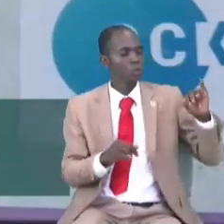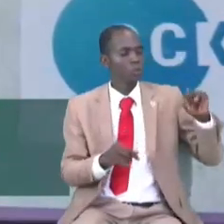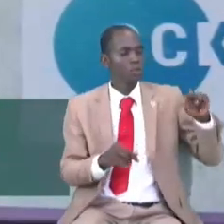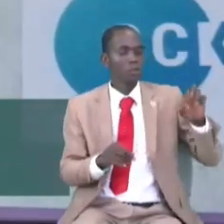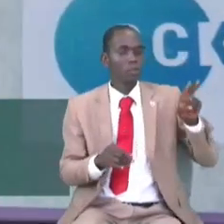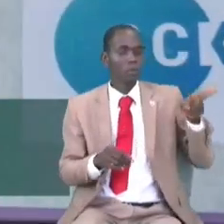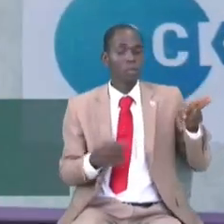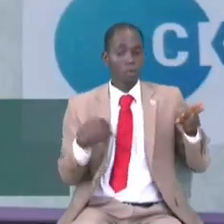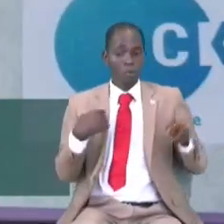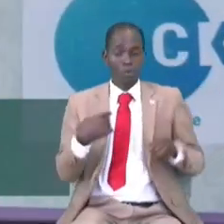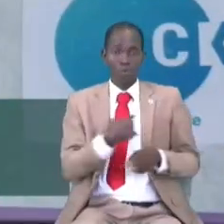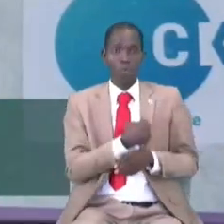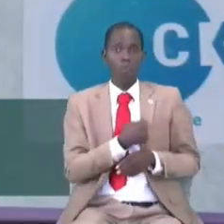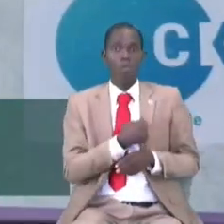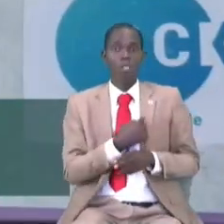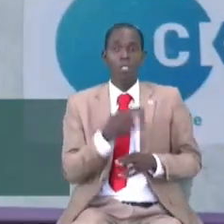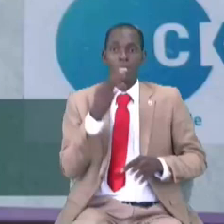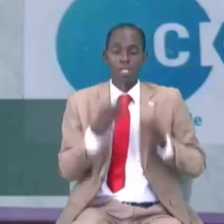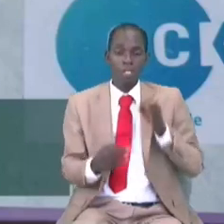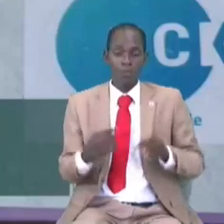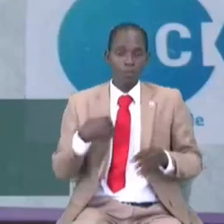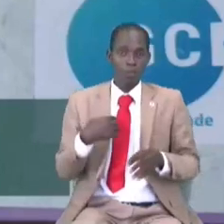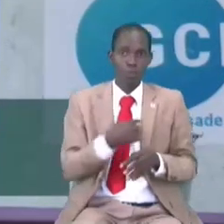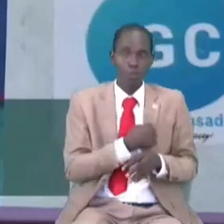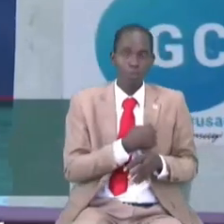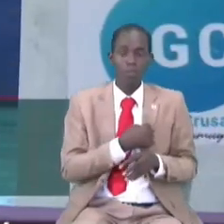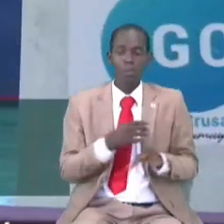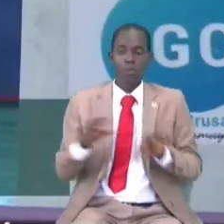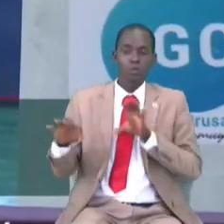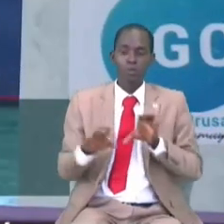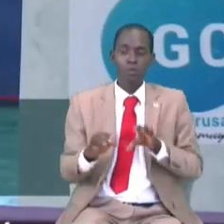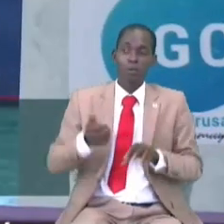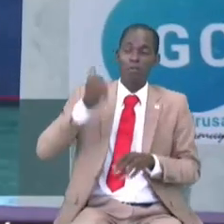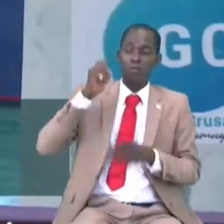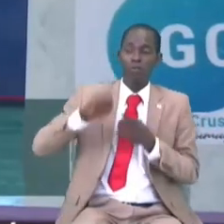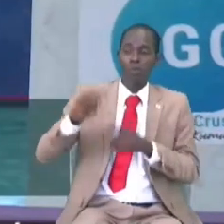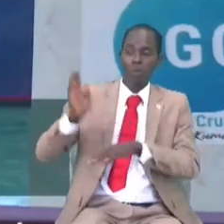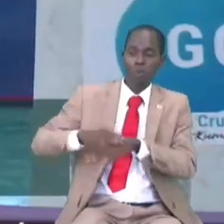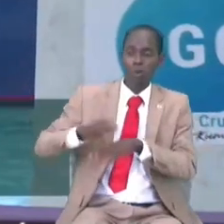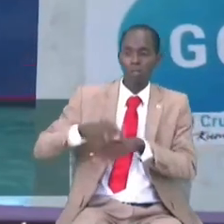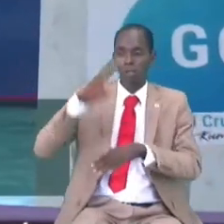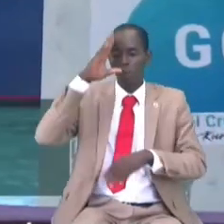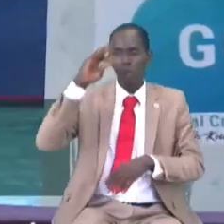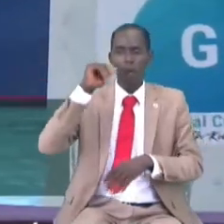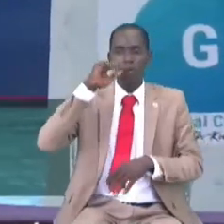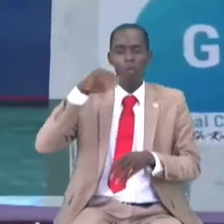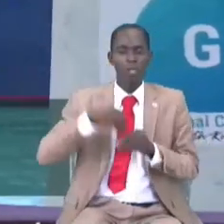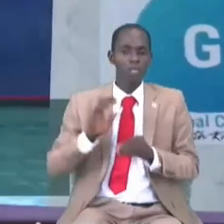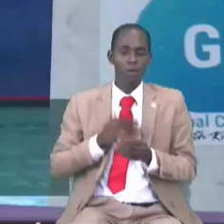nous ne gagnons pas les hommes et les femmes de notre génération comme Ninive va se tenir